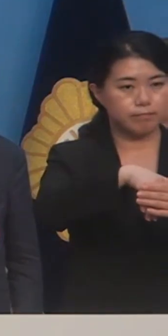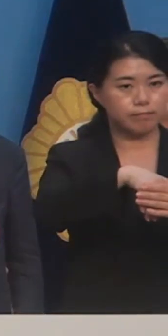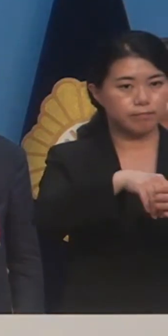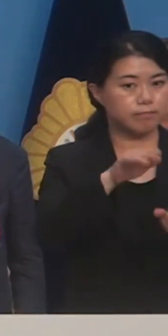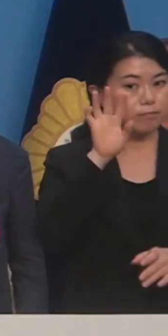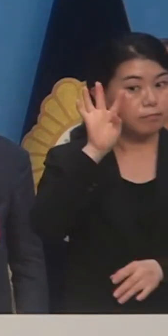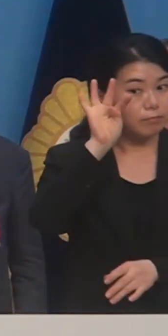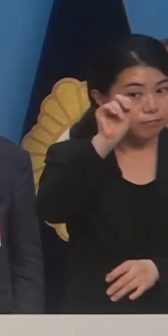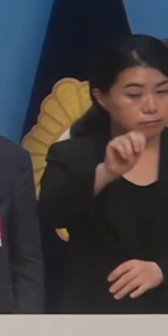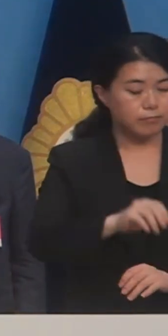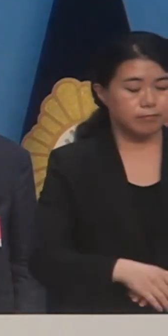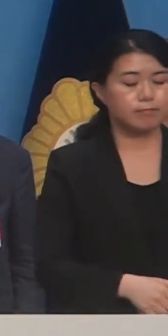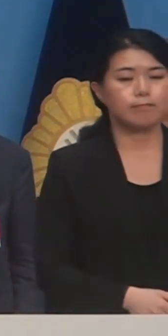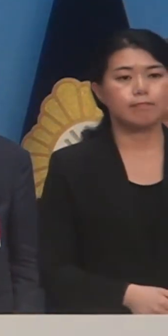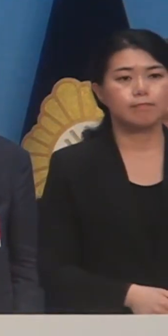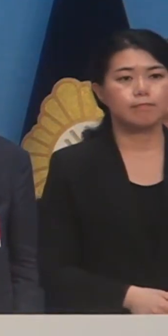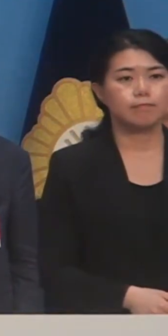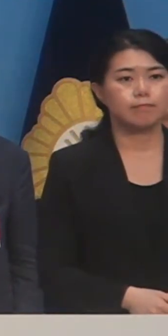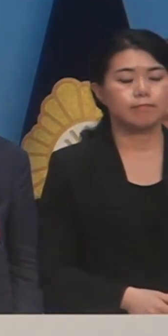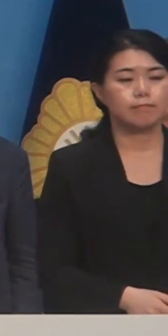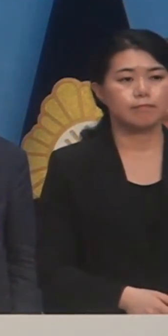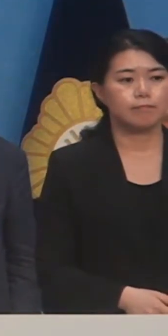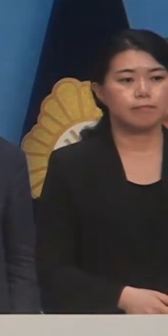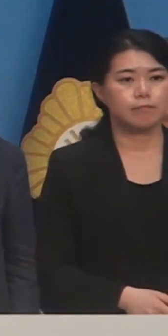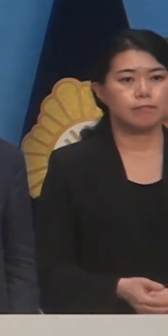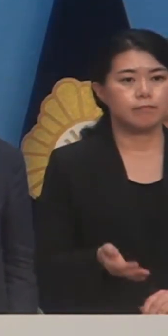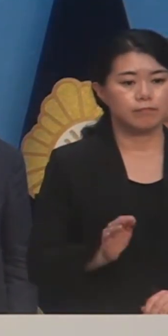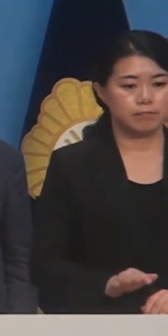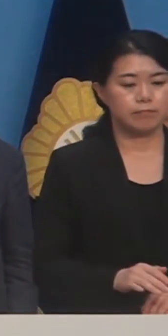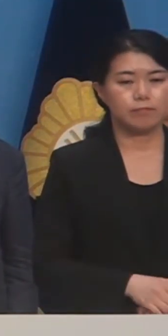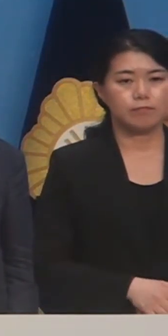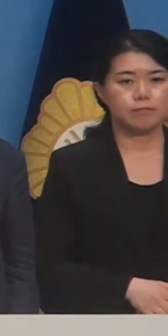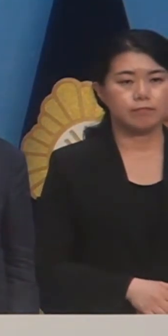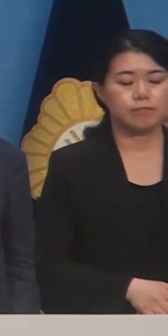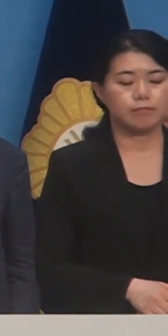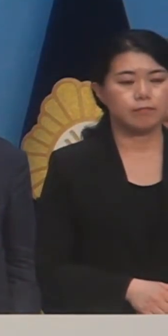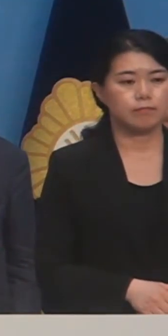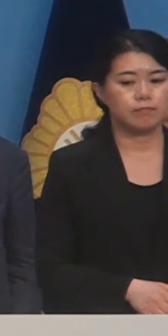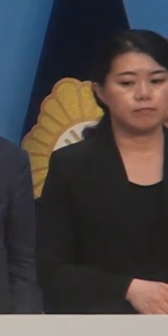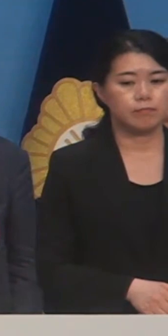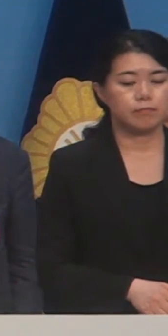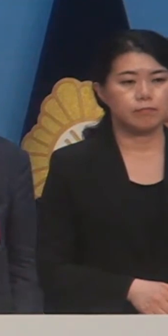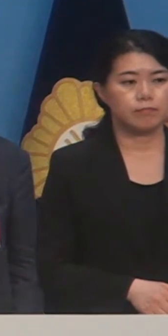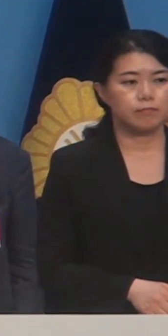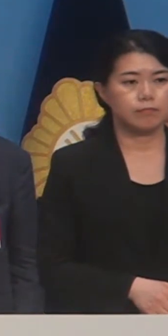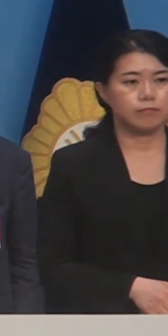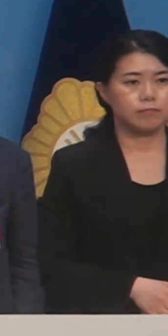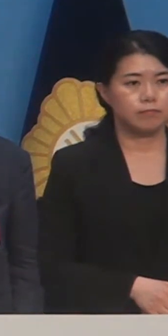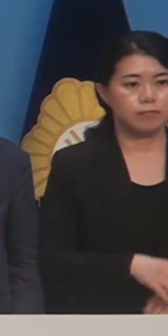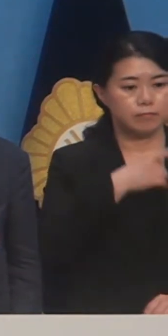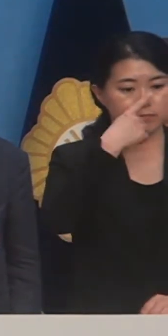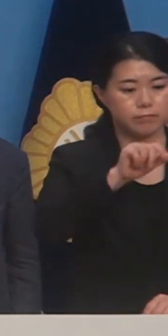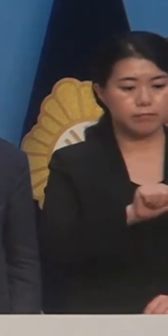대선을 며칠 앞두고 있습니다. 그런데 이 부분에 있어서